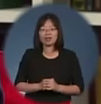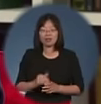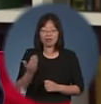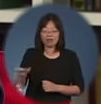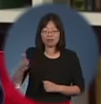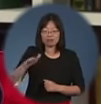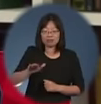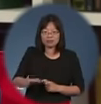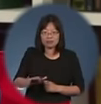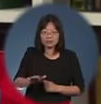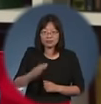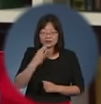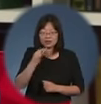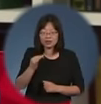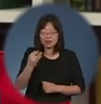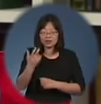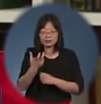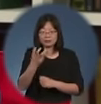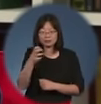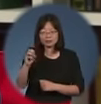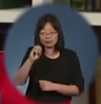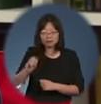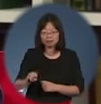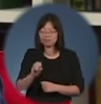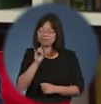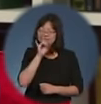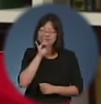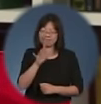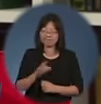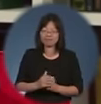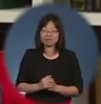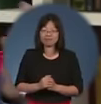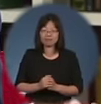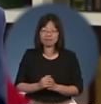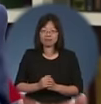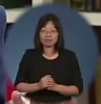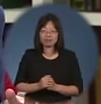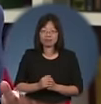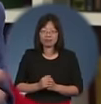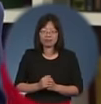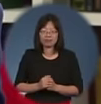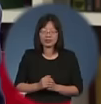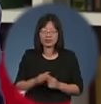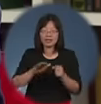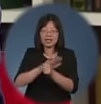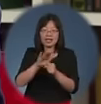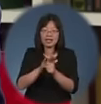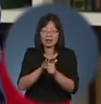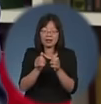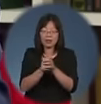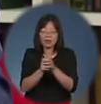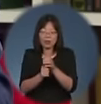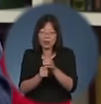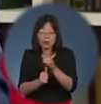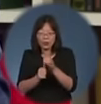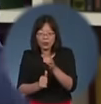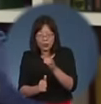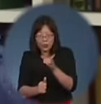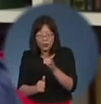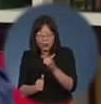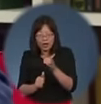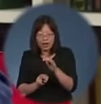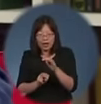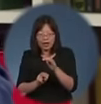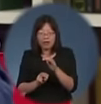근데 물론 7 80% 안 되지만은음 빠져나오는게 아니고 더 들어가죠 이렇게